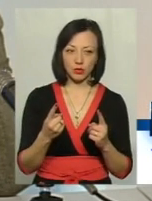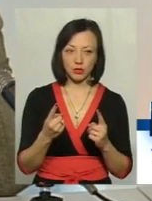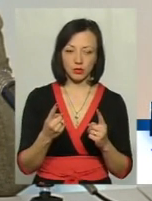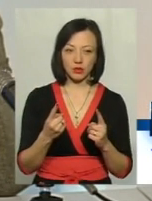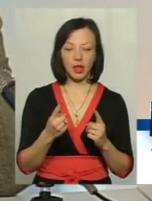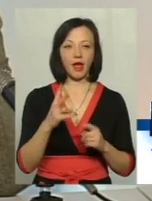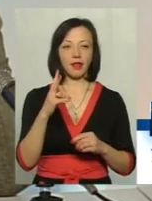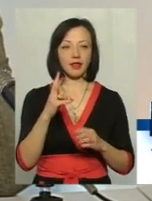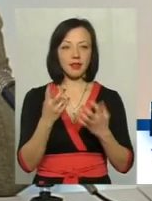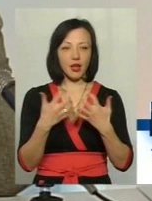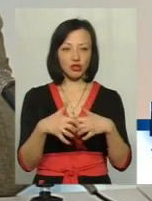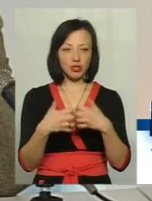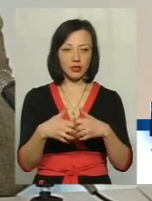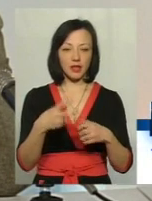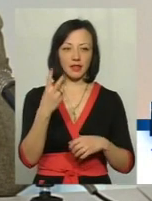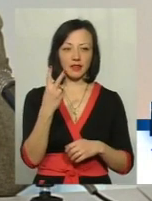Чомусь насчитали